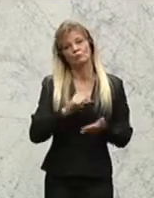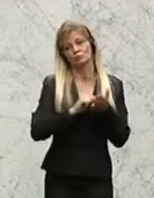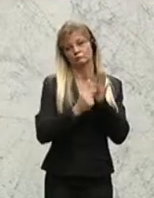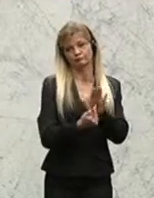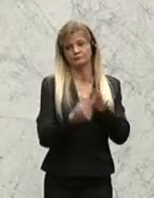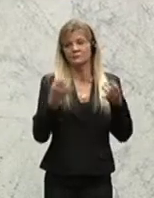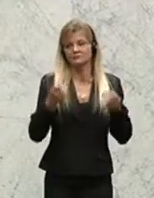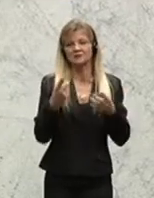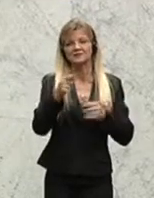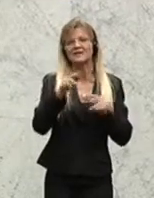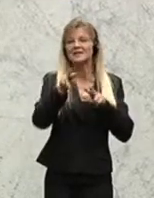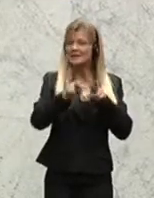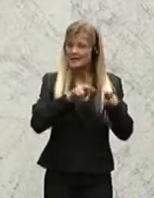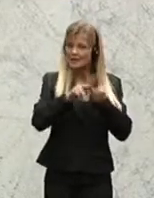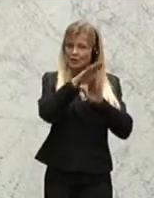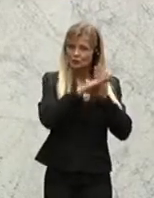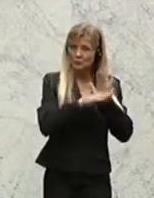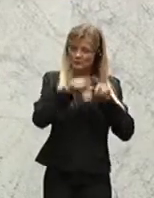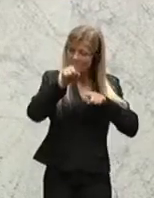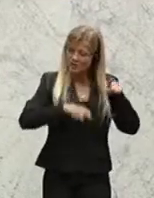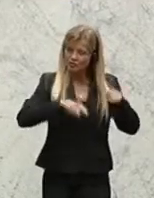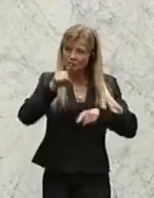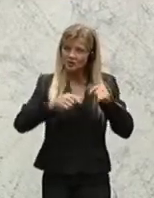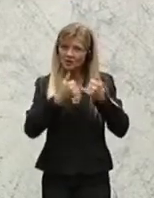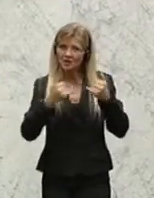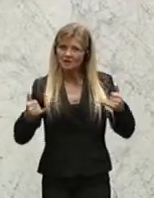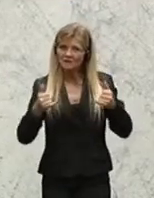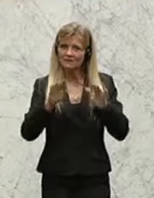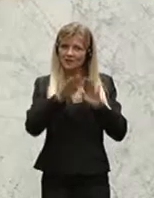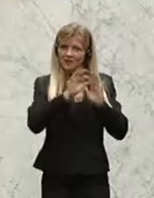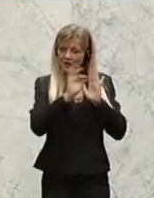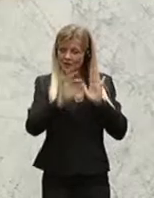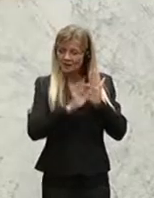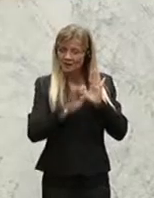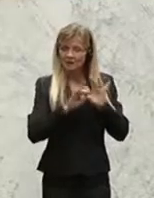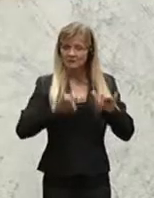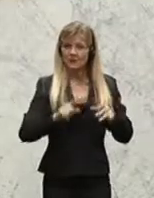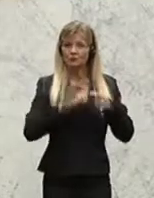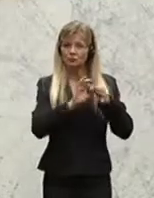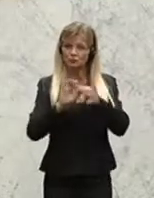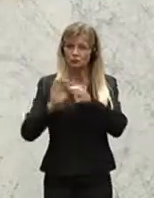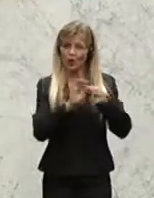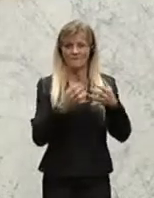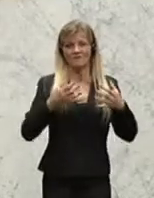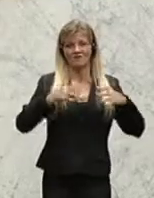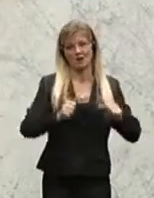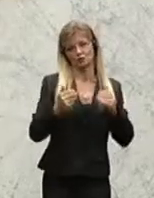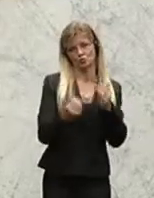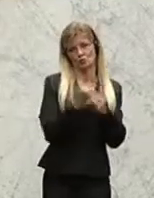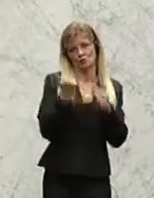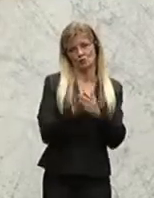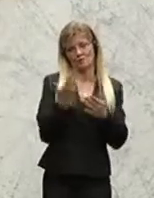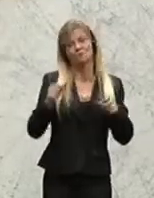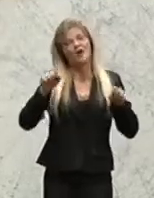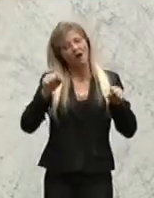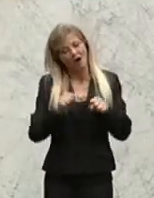Regierungsprogramm verschiedenste Leitlinien festgelegt haben, was die Verwaltungsreform betrifft, wie etwa auch das Amt der